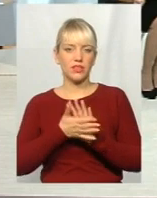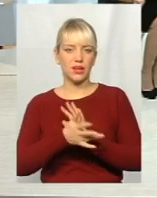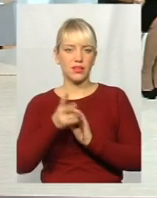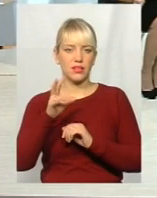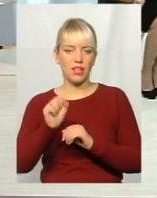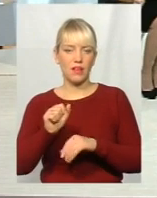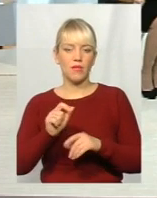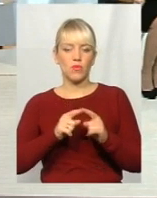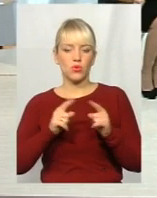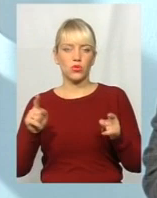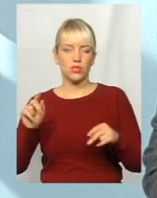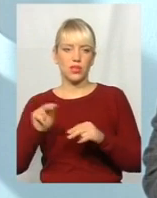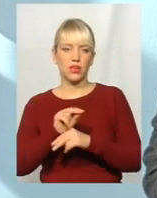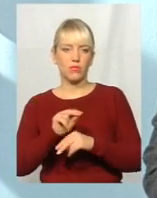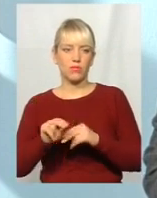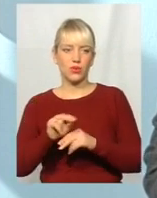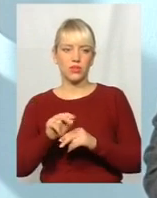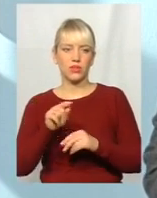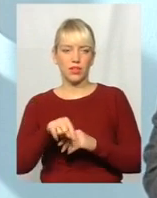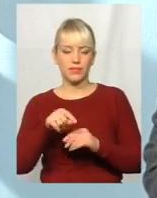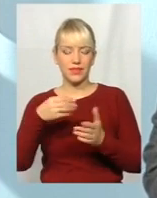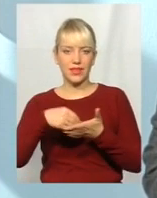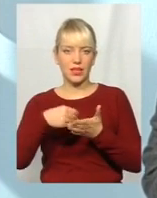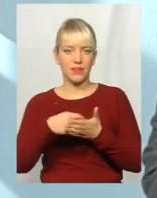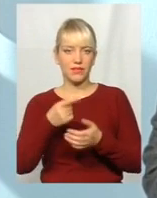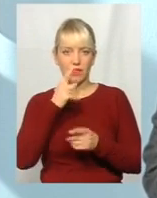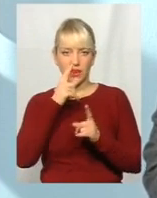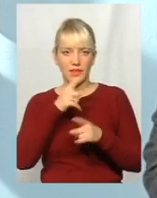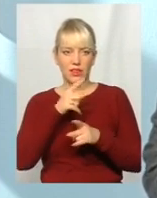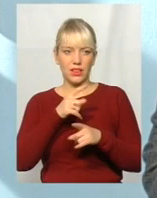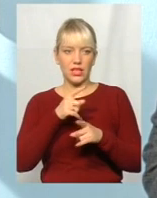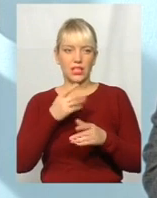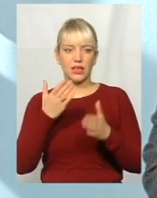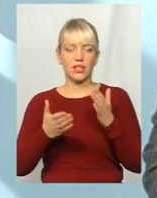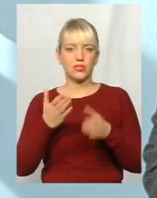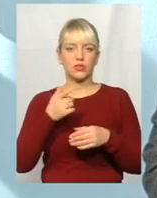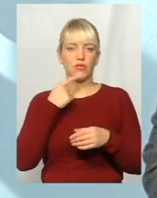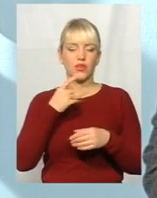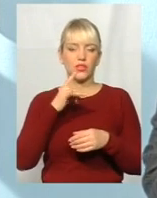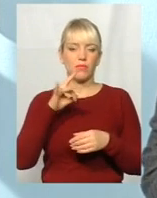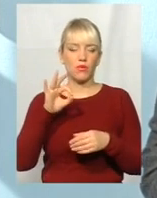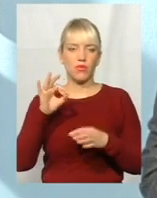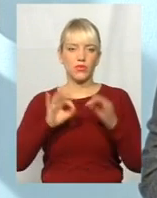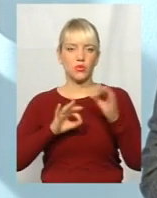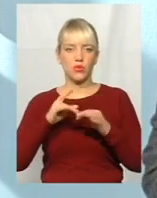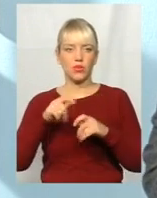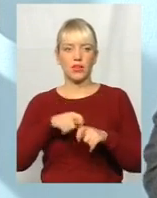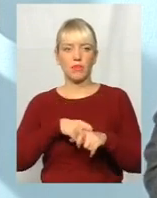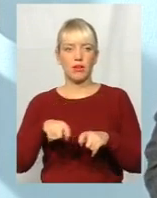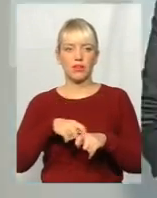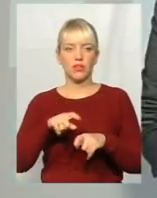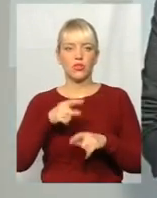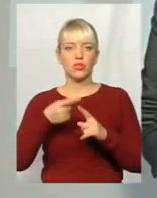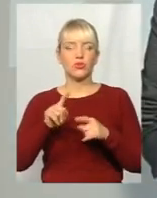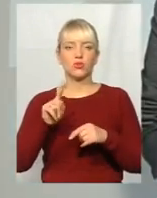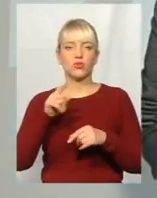поточний ремонт в тарифі досить невелика. Якщо брати відсоток на матеріали, от то, що люди